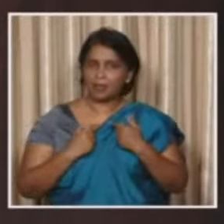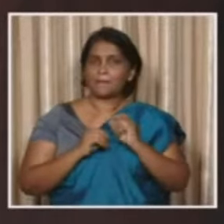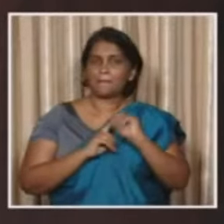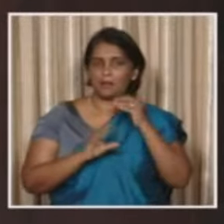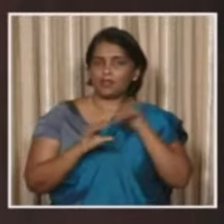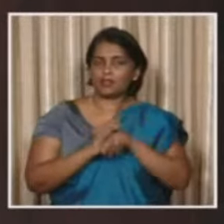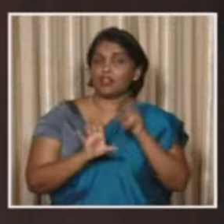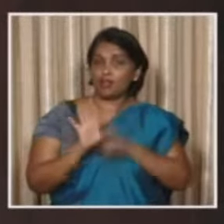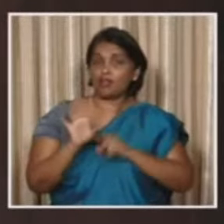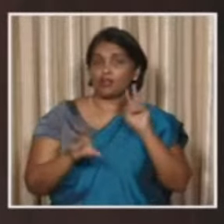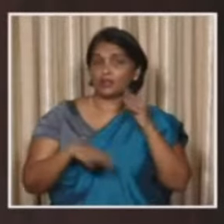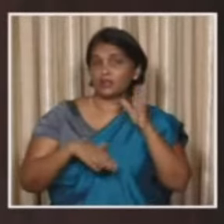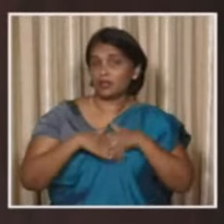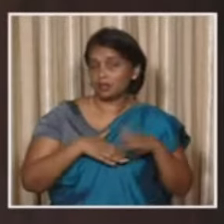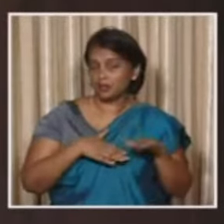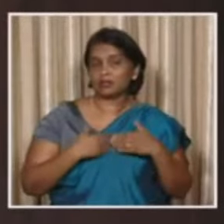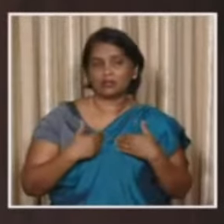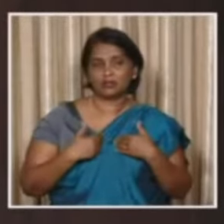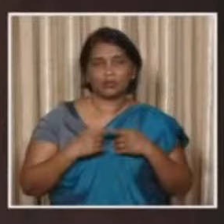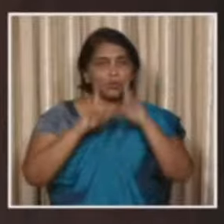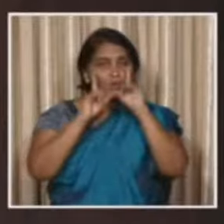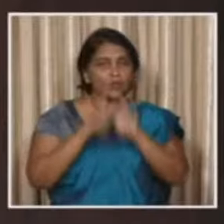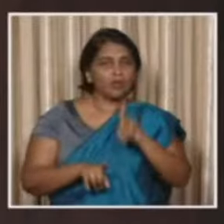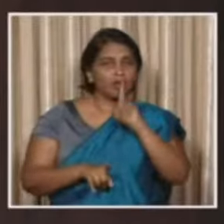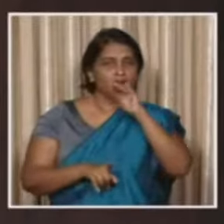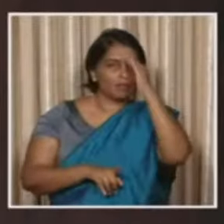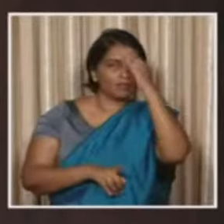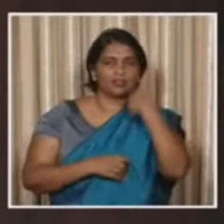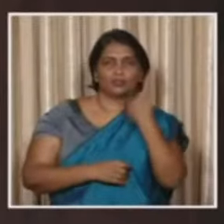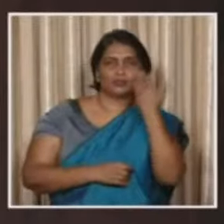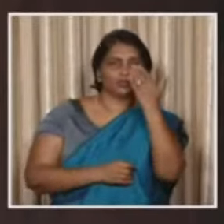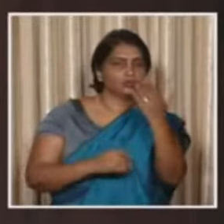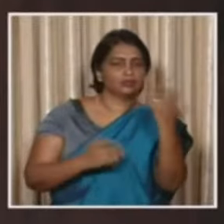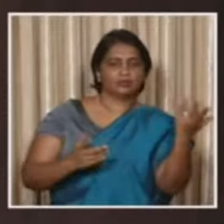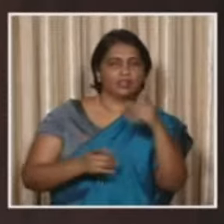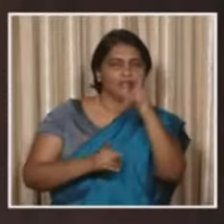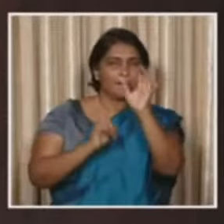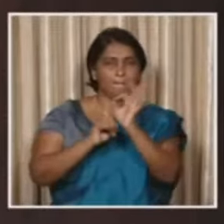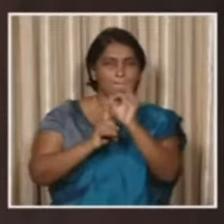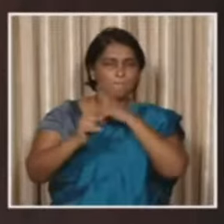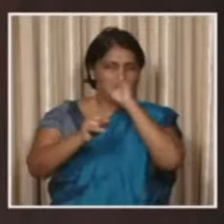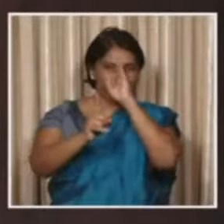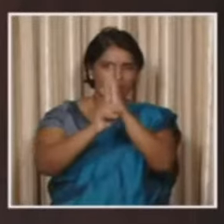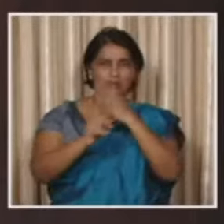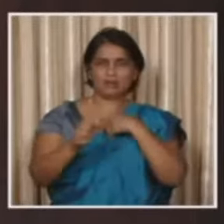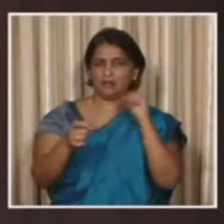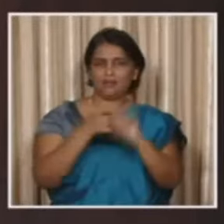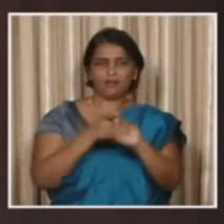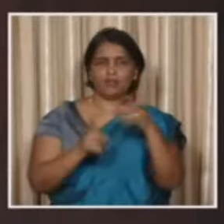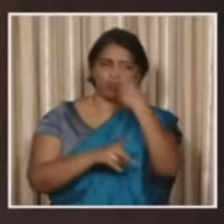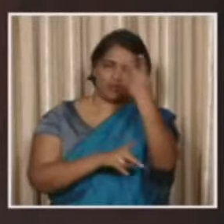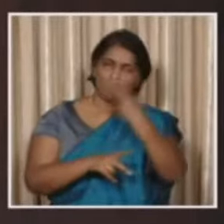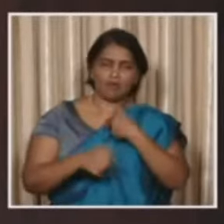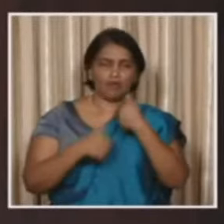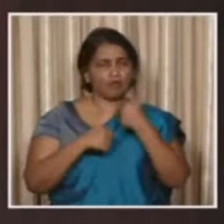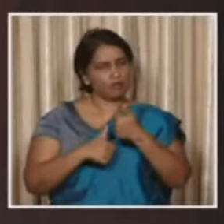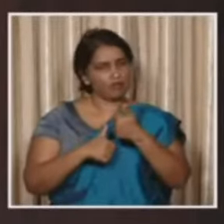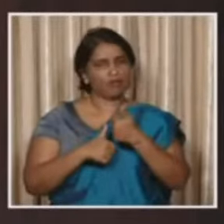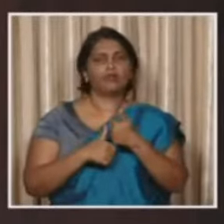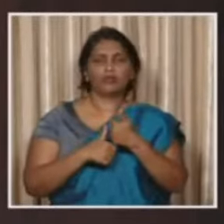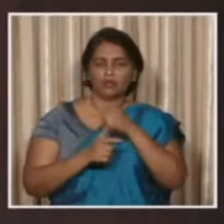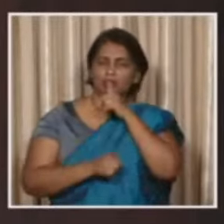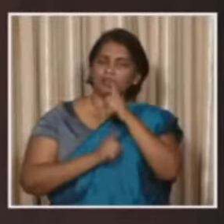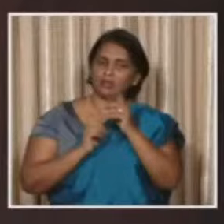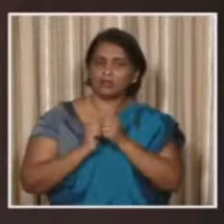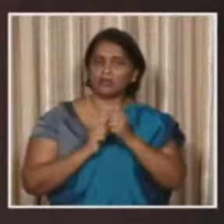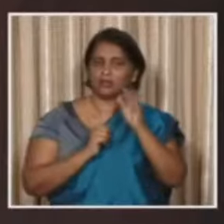අවුරුදු 20ක් මේක හිටියා. හැබැයි මෙහෙම කතානායකවරු අපි දැක්කේ නැහනේ. මට එතුමාත් එක්ක පුද්ගලික තරහක් වෛරයක් නැහැ. මාත් එක්ක ඉතාම හොඳ හොඳින්